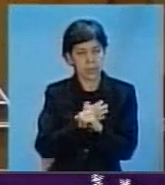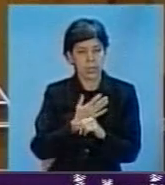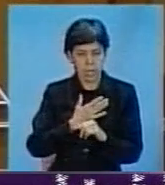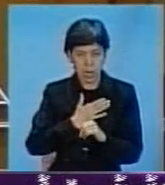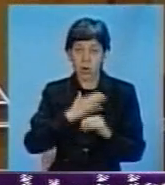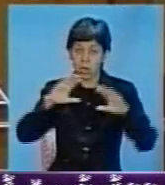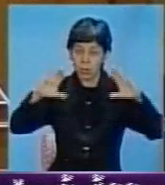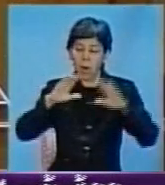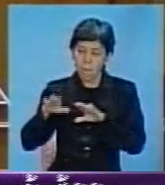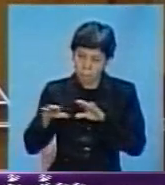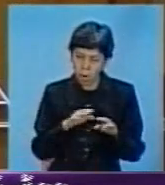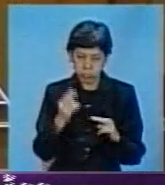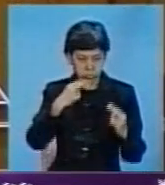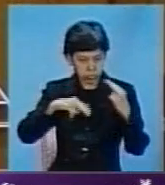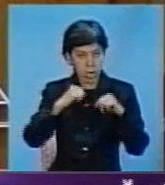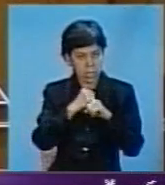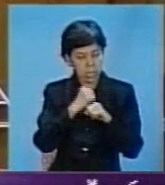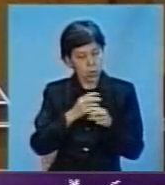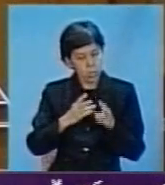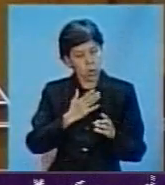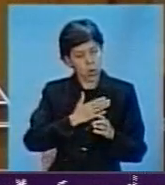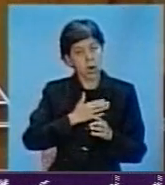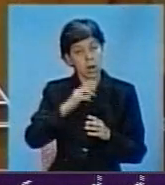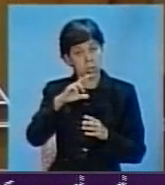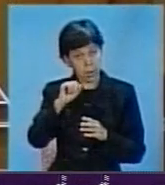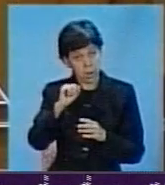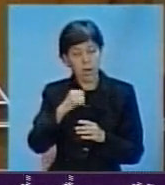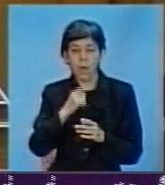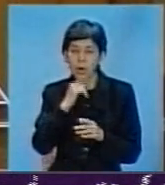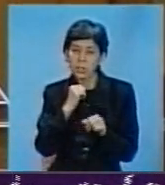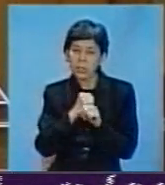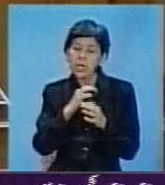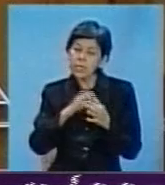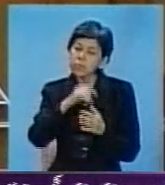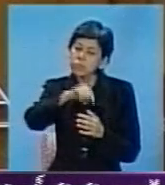พร้อมที่จะรับการตรวจสอบตามวิถีทางของรัฐสภาและยืนยันในการที่